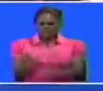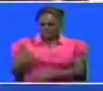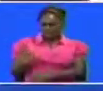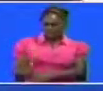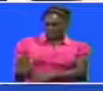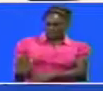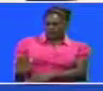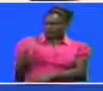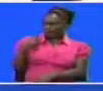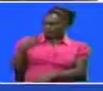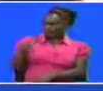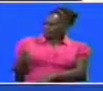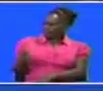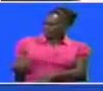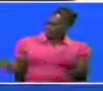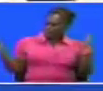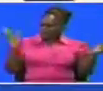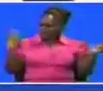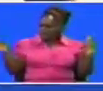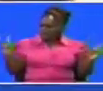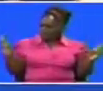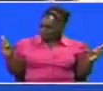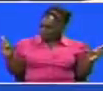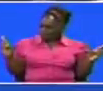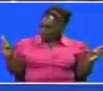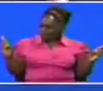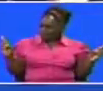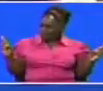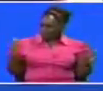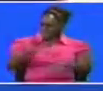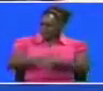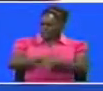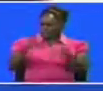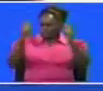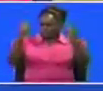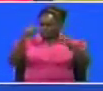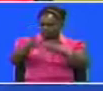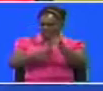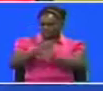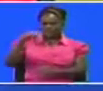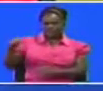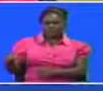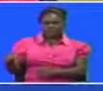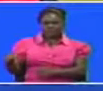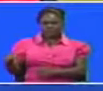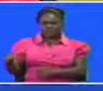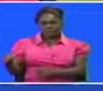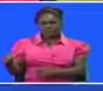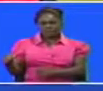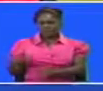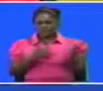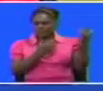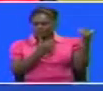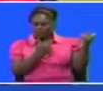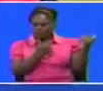Altiano amedokeza kuwa wamejiandaa vilivyo na wako tayari kutoa taji mwaka huu. We're hoping for the best. We hope